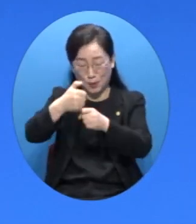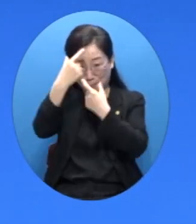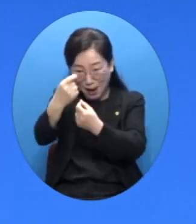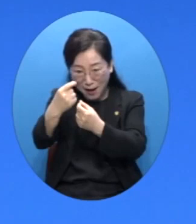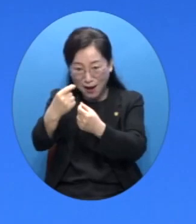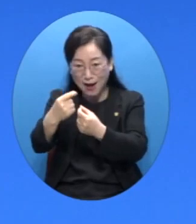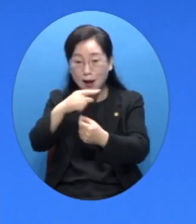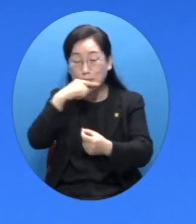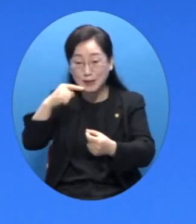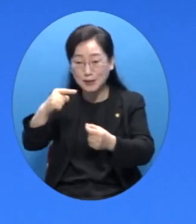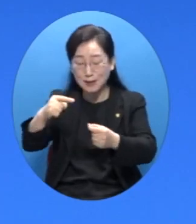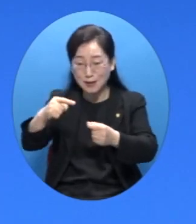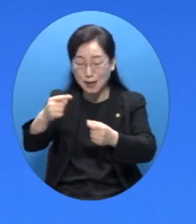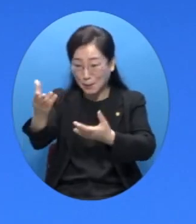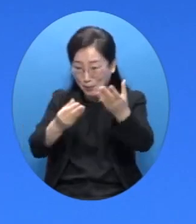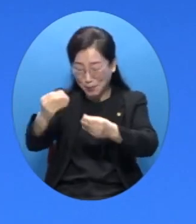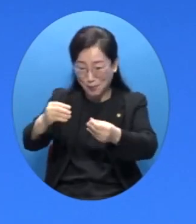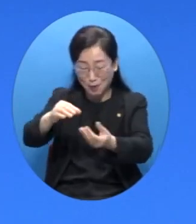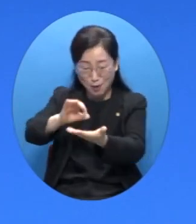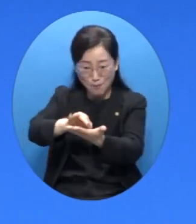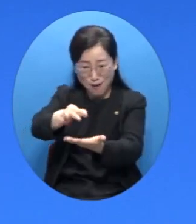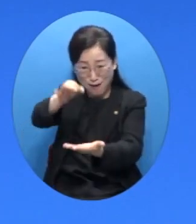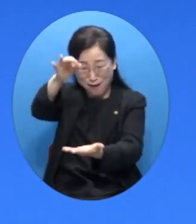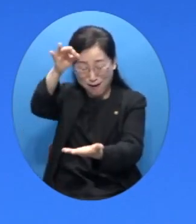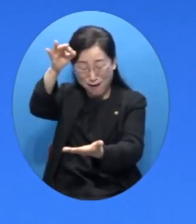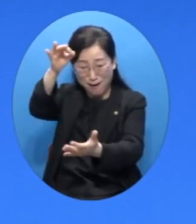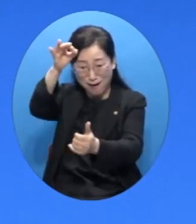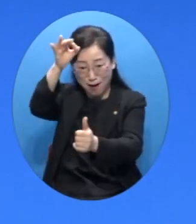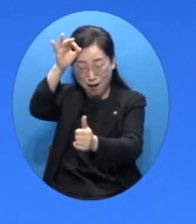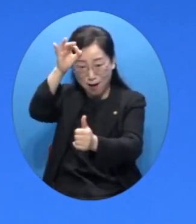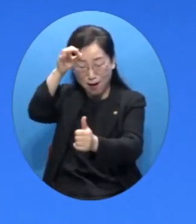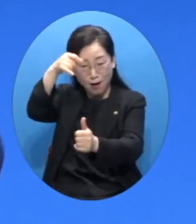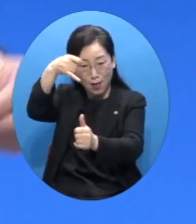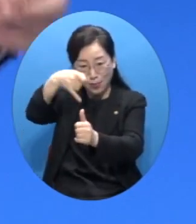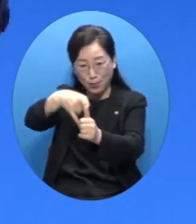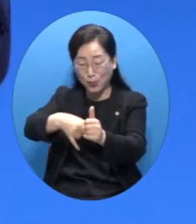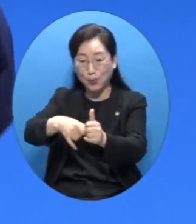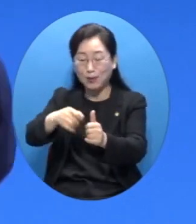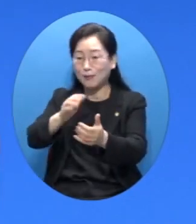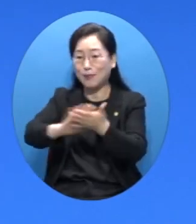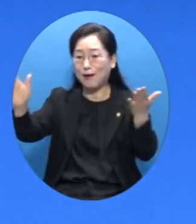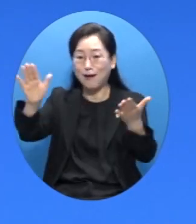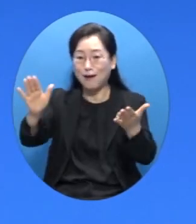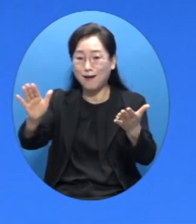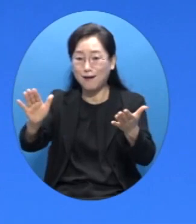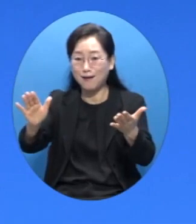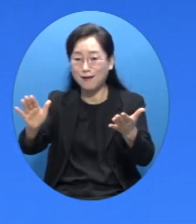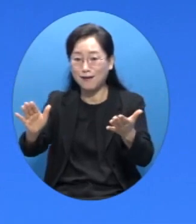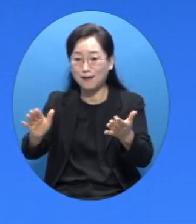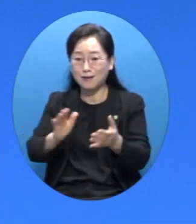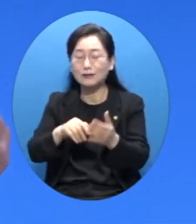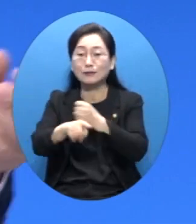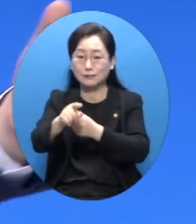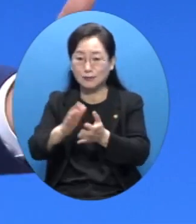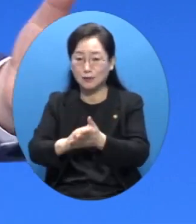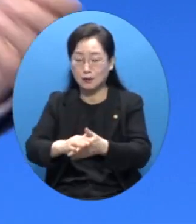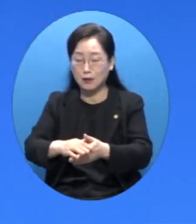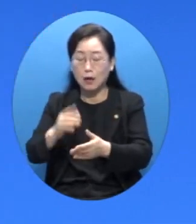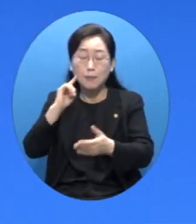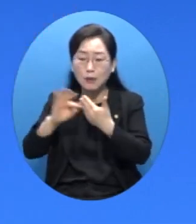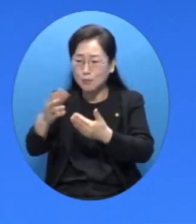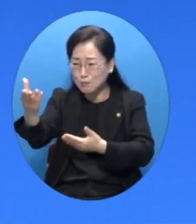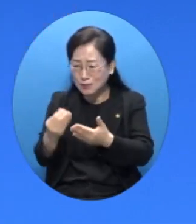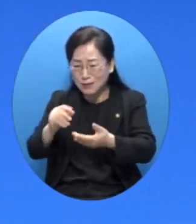그날 다 탕감받아서 빚 때문에 아이들이 남의 집에 가서 종살이 하고 있으면